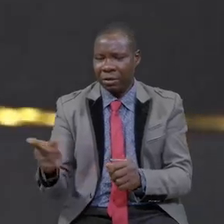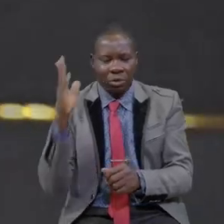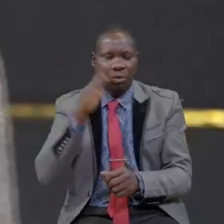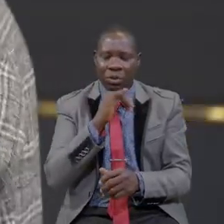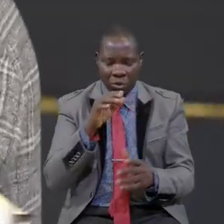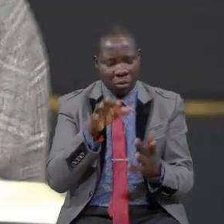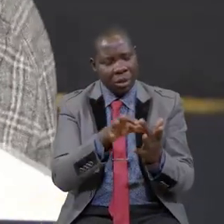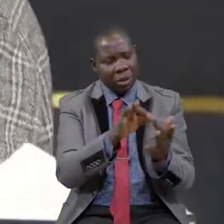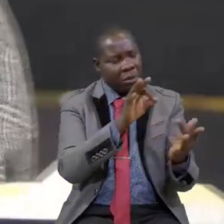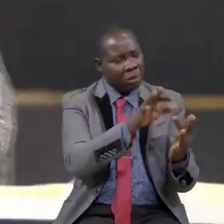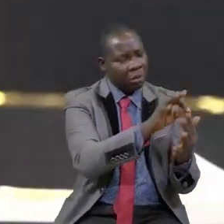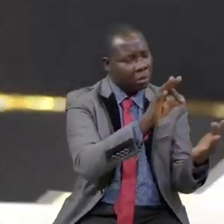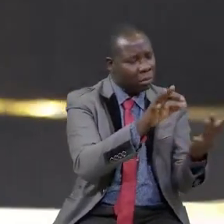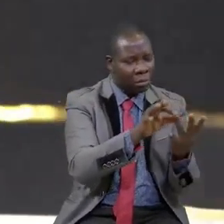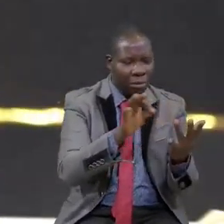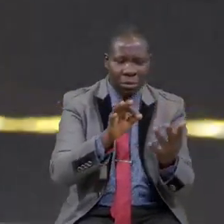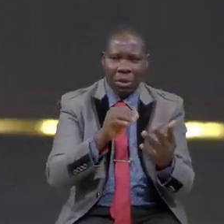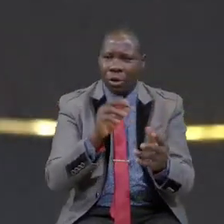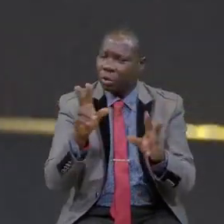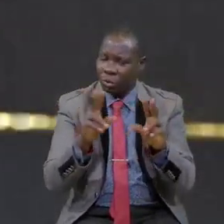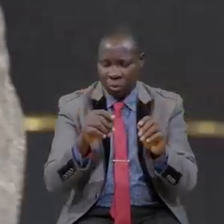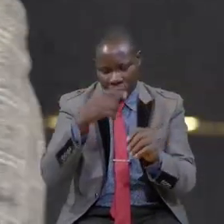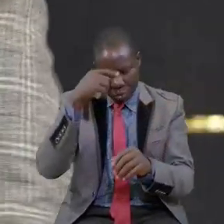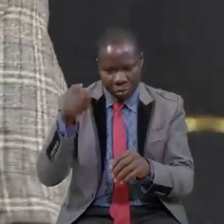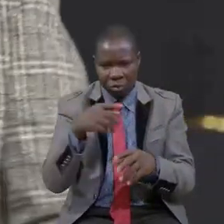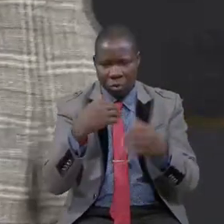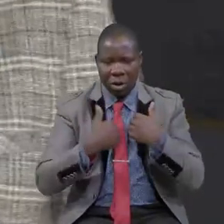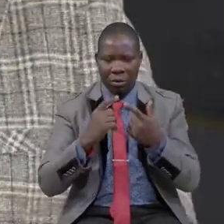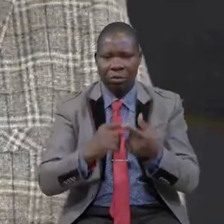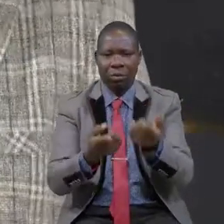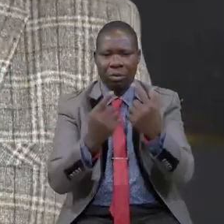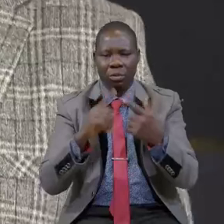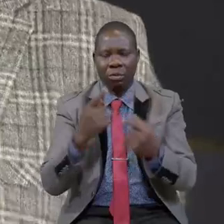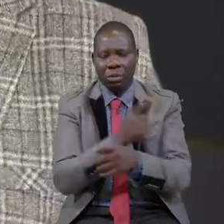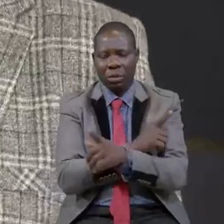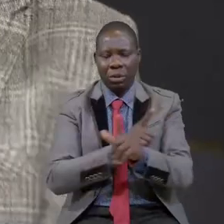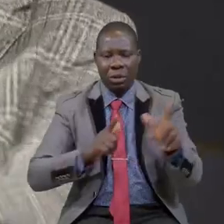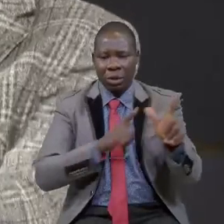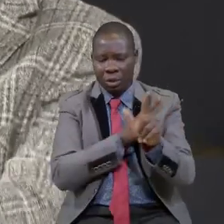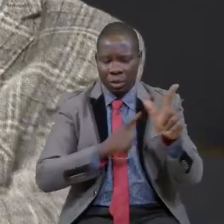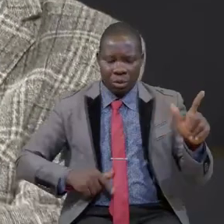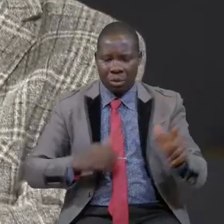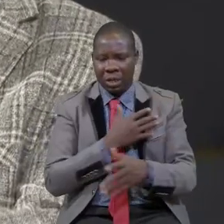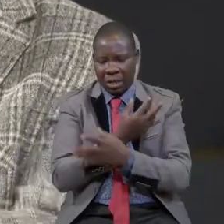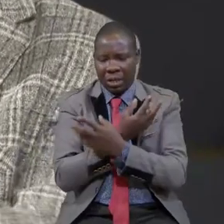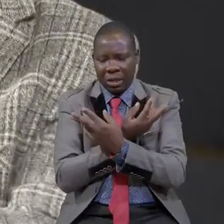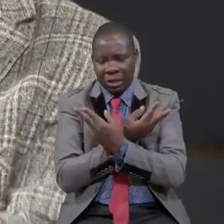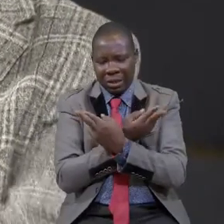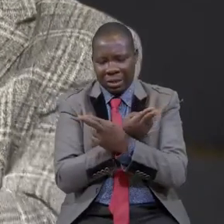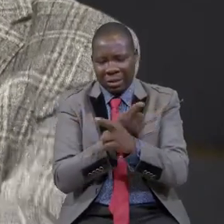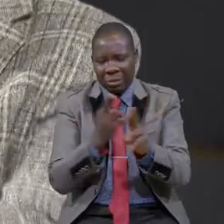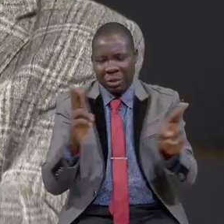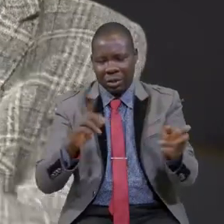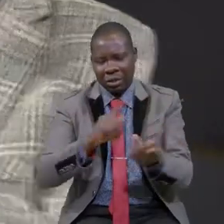sélectionner parce que tu dois venir au Seigneur et te repentir, te détourner